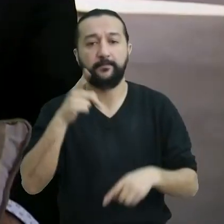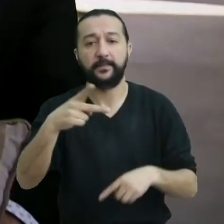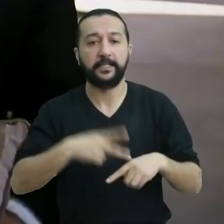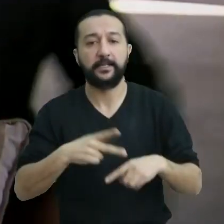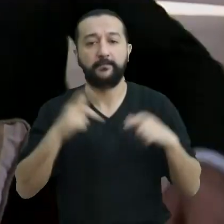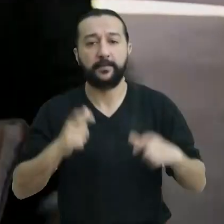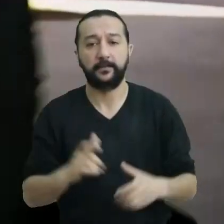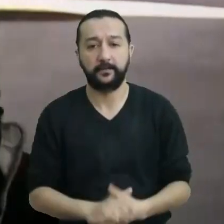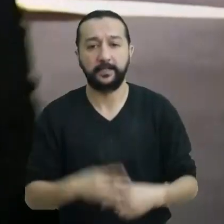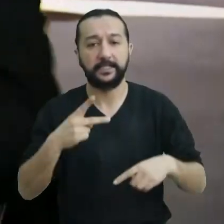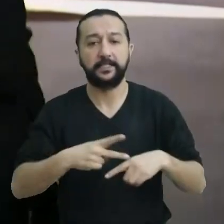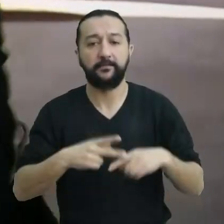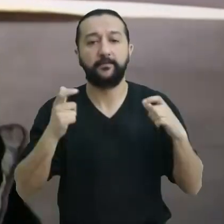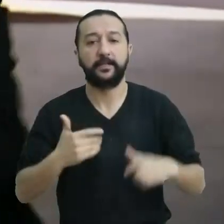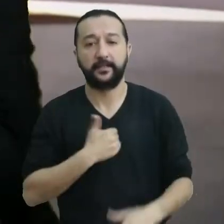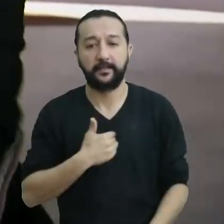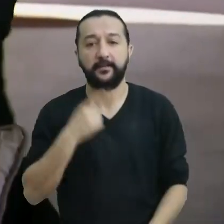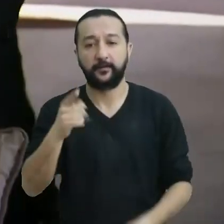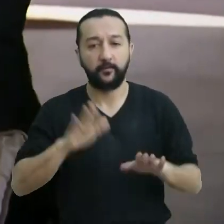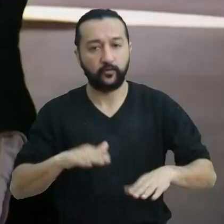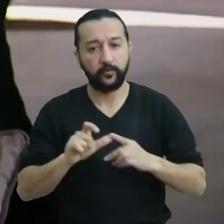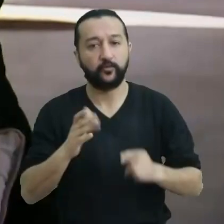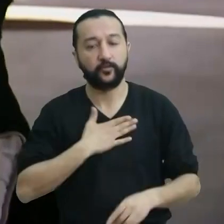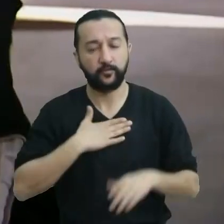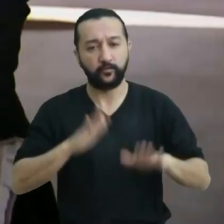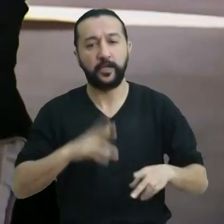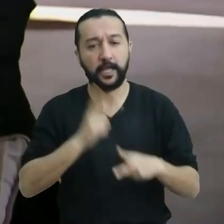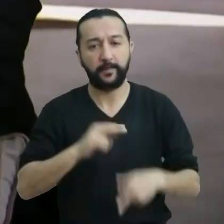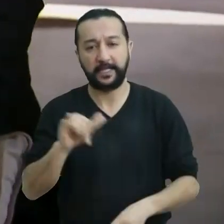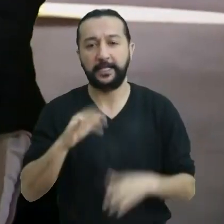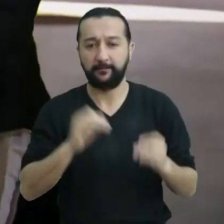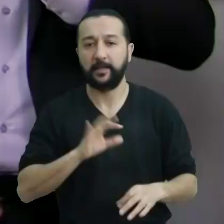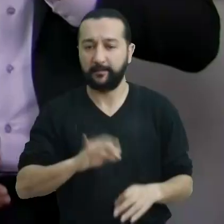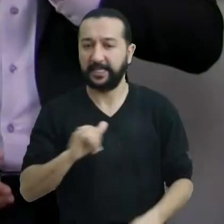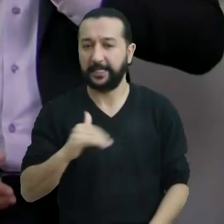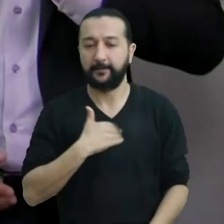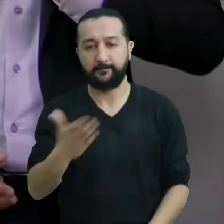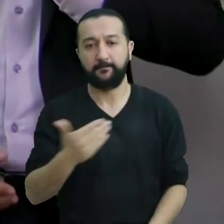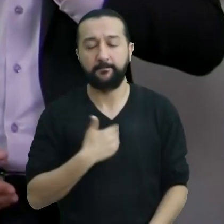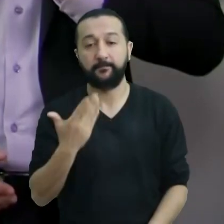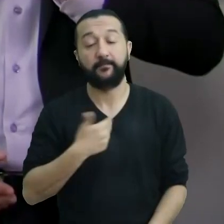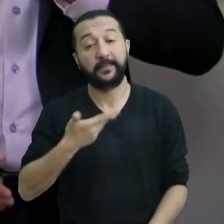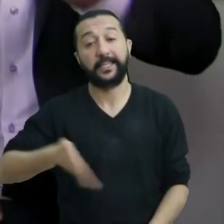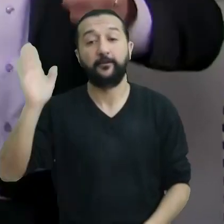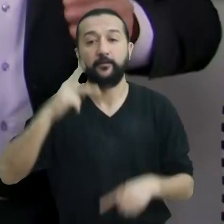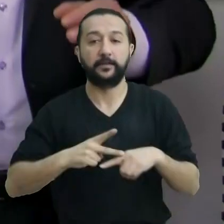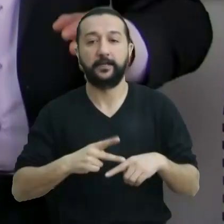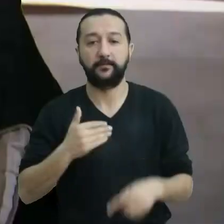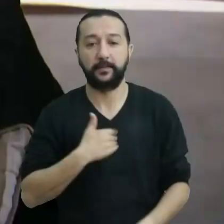Zarp nerede? Zarp'ım değil. Buradayım Şükrü. Şükrü hemen yanındayım. Hemen yanındayım Şükrü. Gidiyorum ben